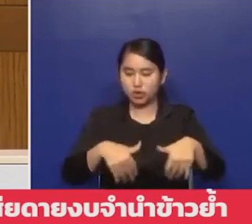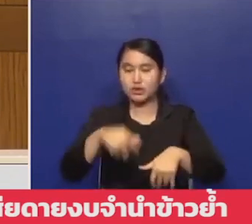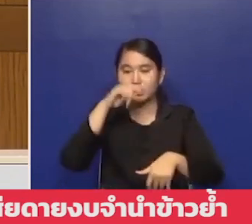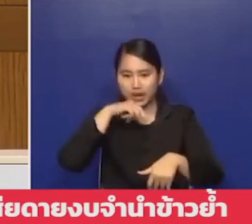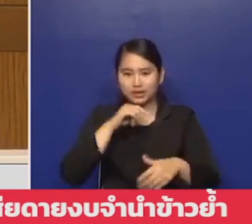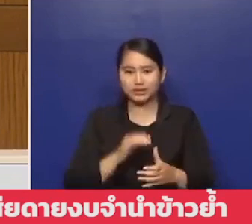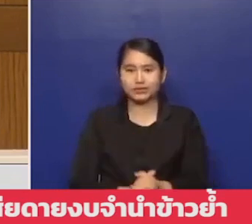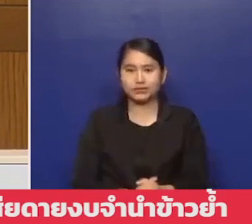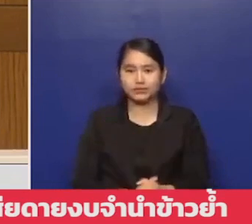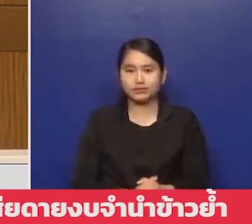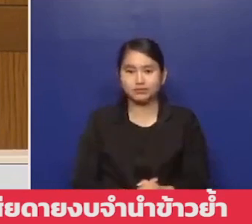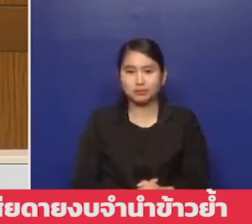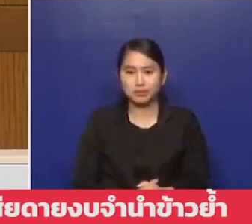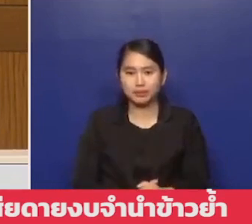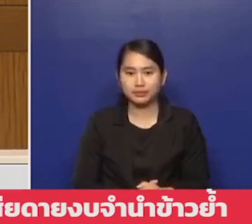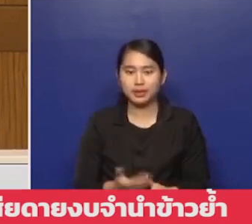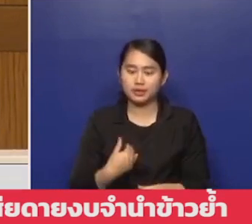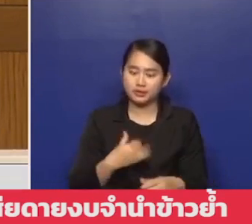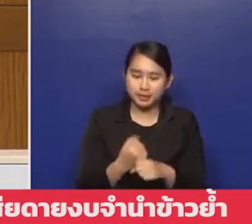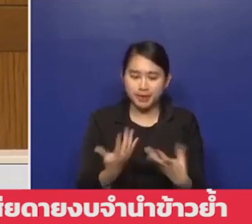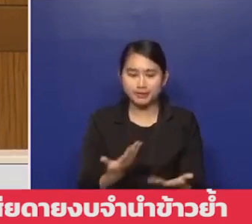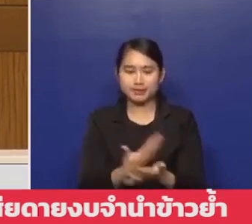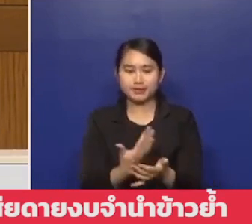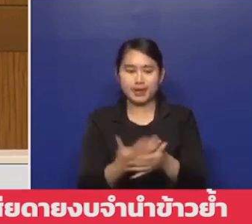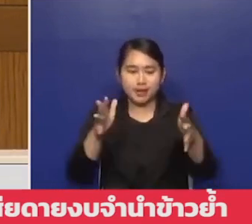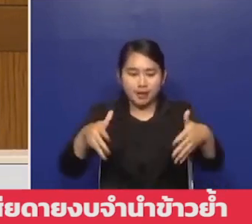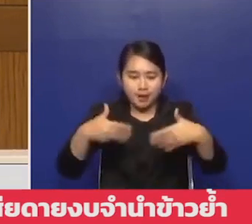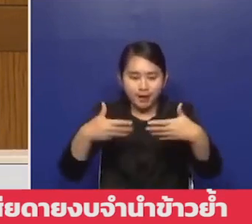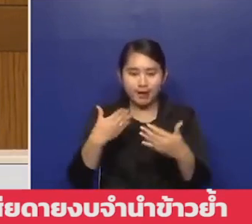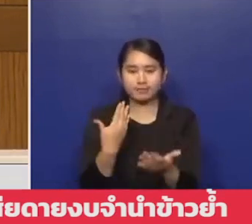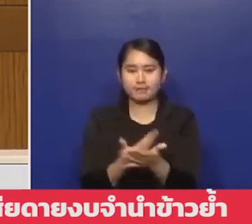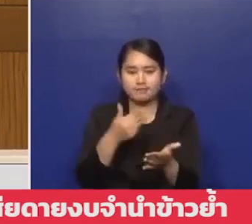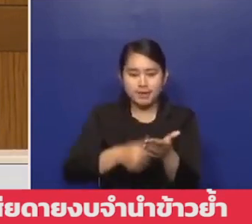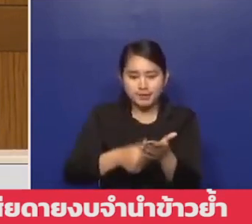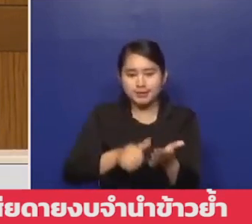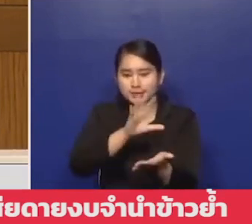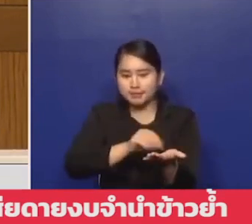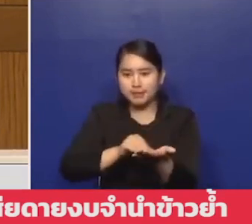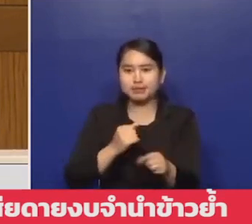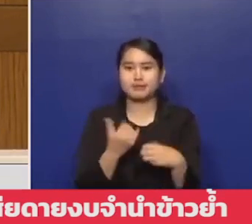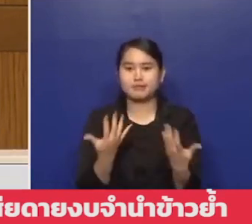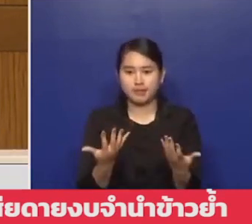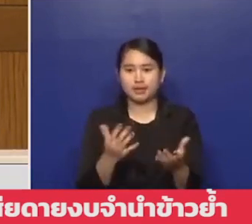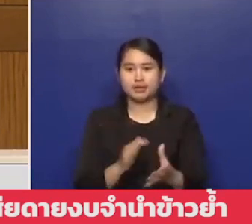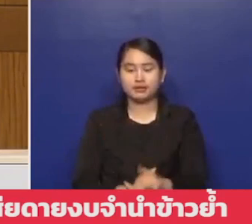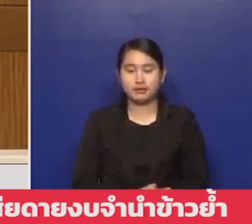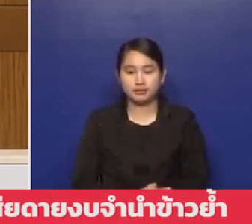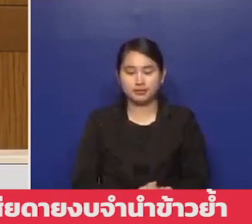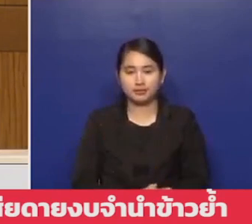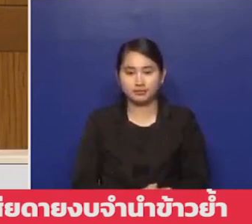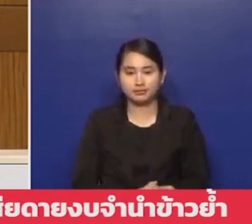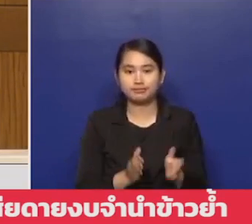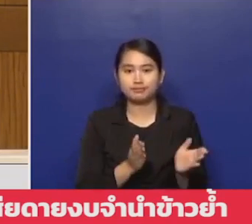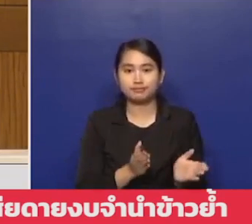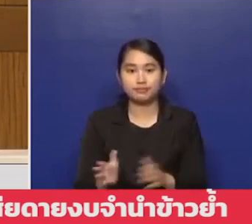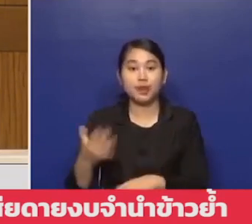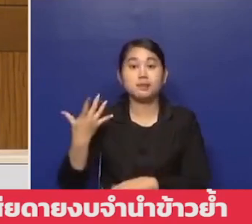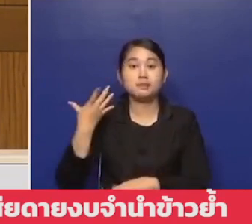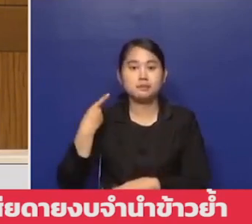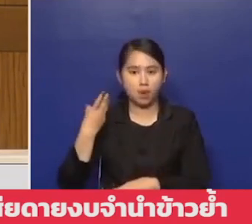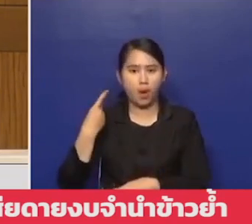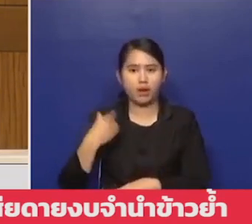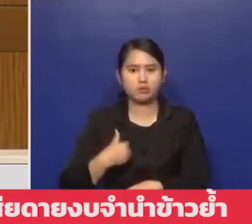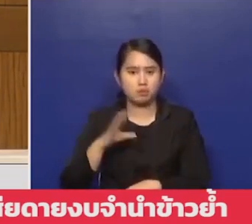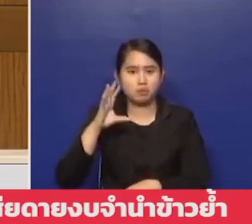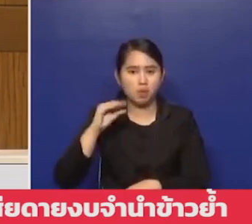จงนางสาวจิราพรสินทุพไพศส.101เพื่อไทยค่ะถึงเรื่องของเรือดำน้ำบอกว่าต้องแยกแยะสถานการณ์โควิดคือโควิดความมั่นค